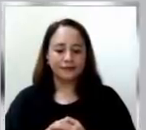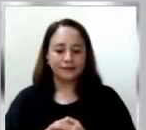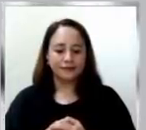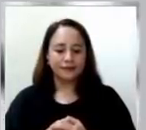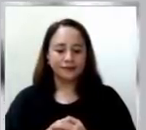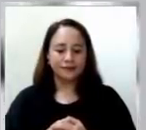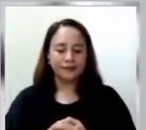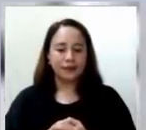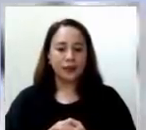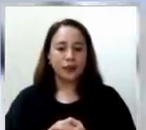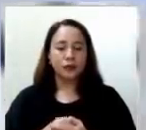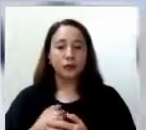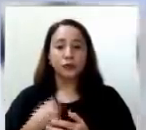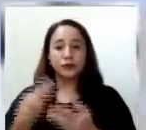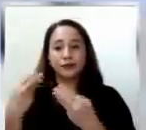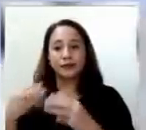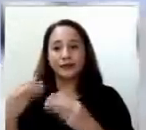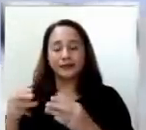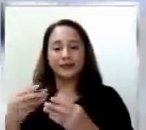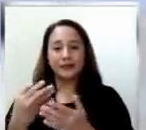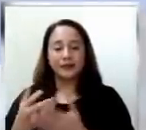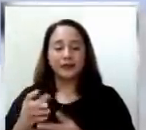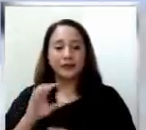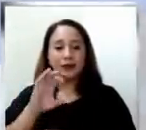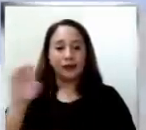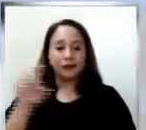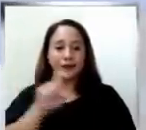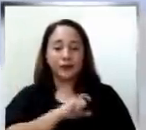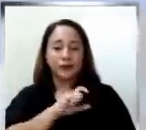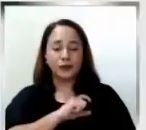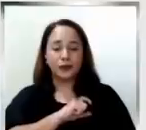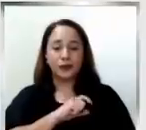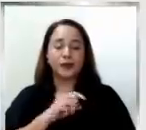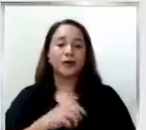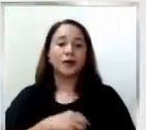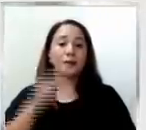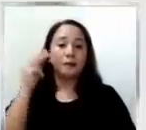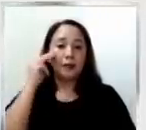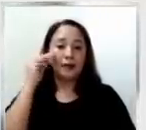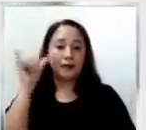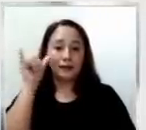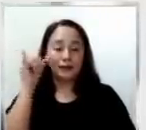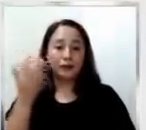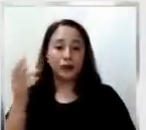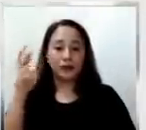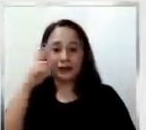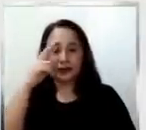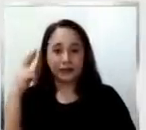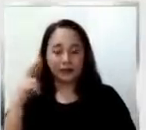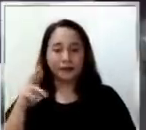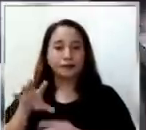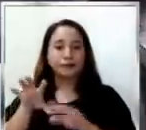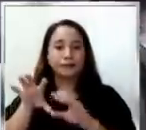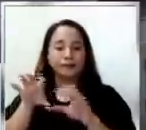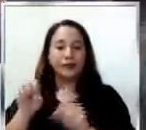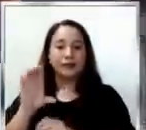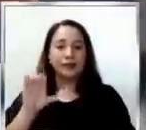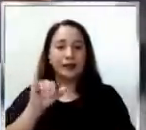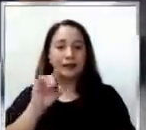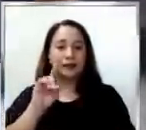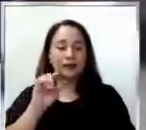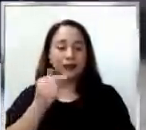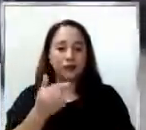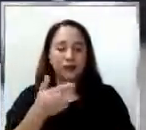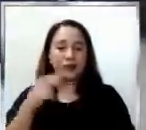Namamalengke kahapon si dating Police Corporal Michael Yap sa Barangay Pinugay Baras Rizal nang abutan ng mga tauhan ng CIDG Rizal sa bisa ng